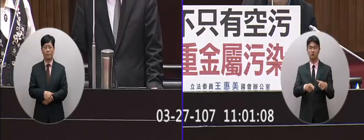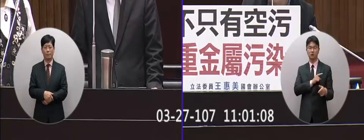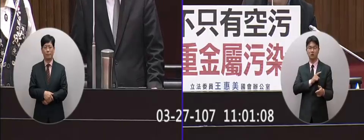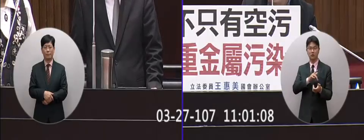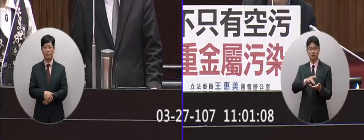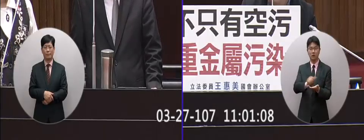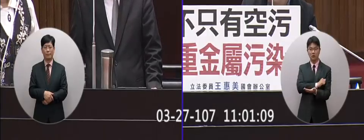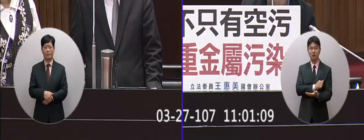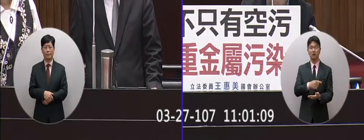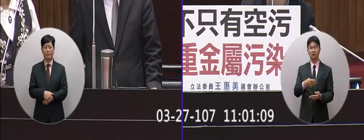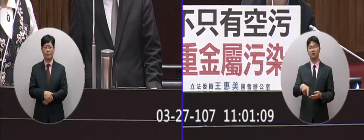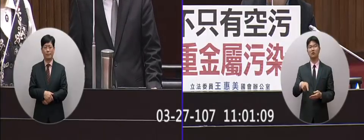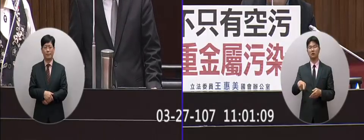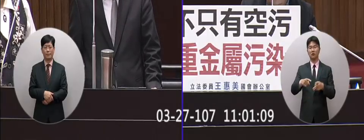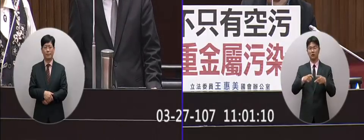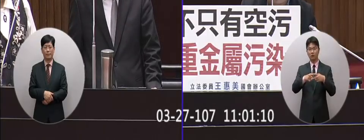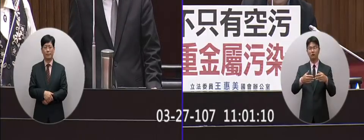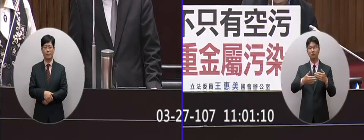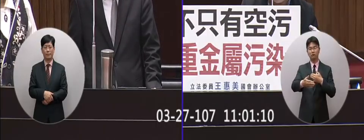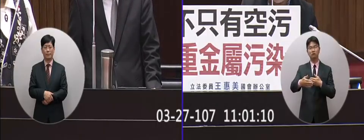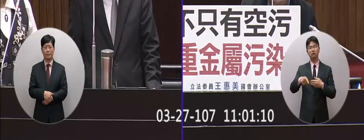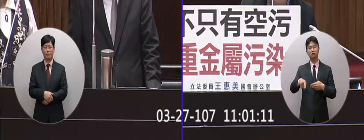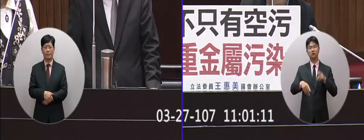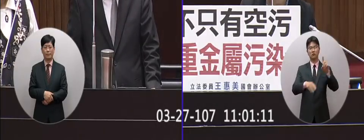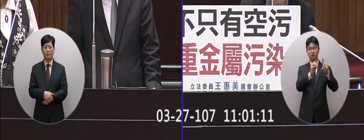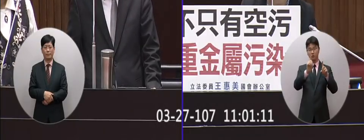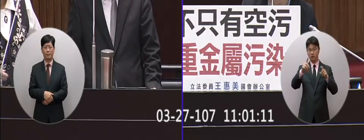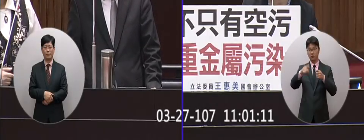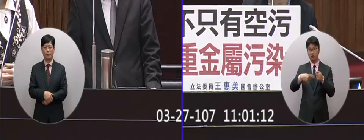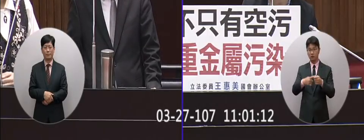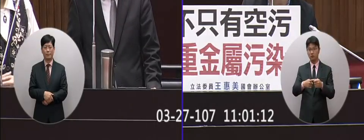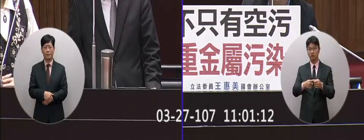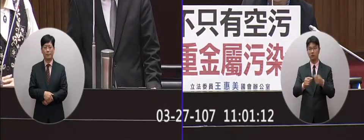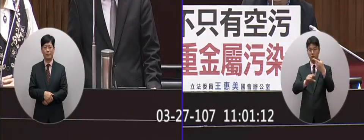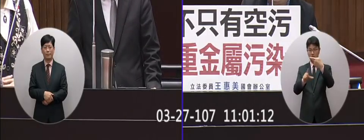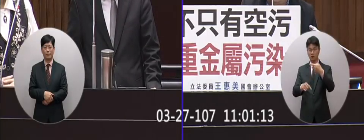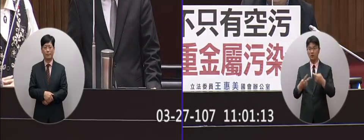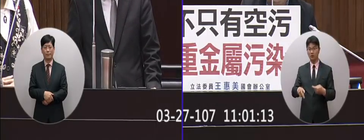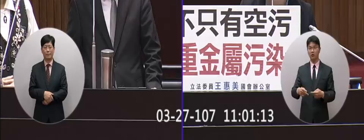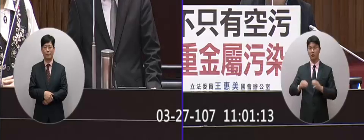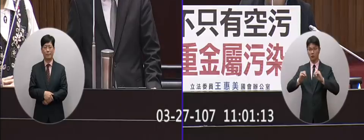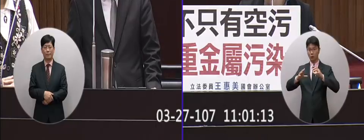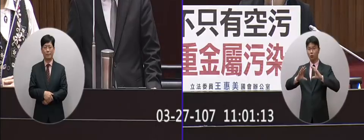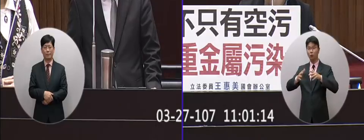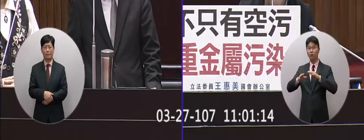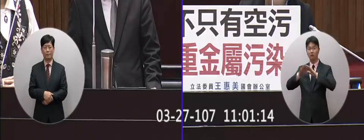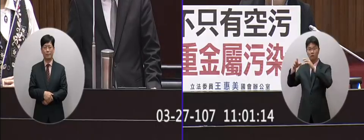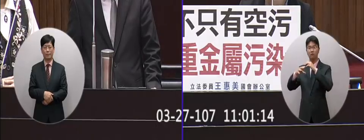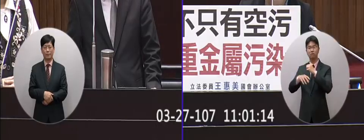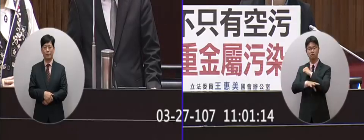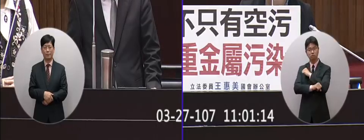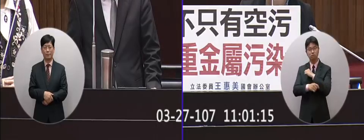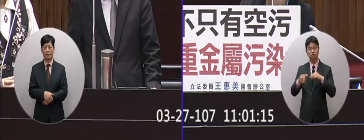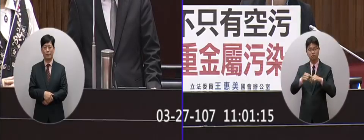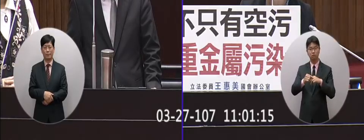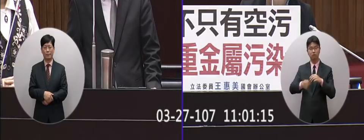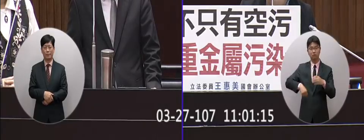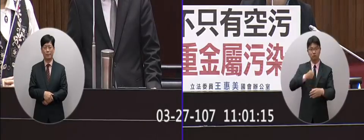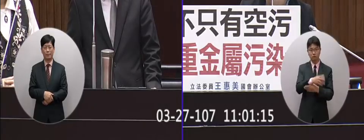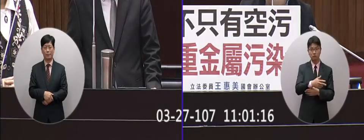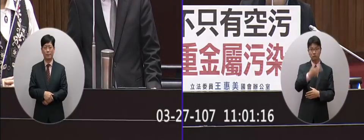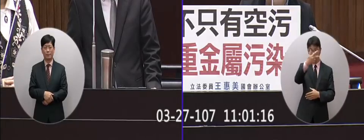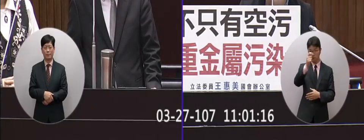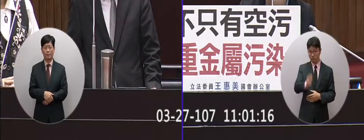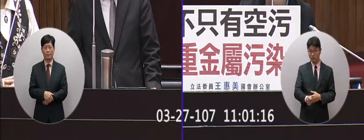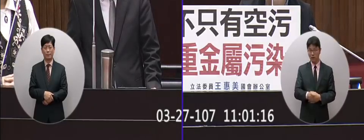程期是到101年8月31日。104年，我们国发基金投资了7亿，这个剧毒的东西我们